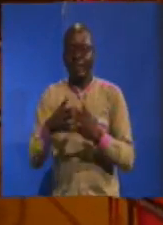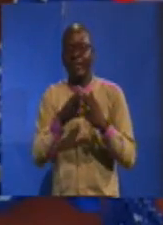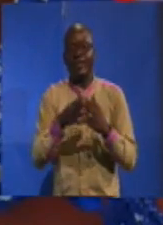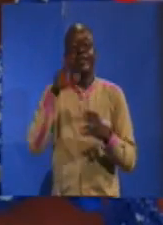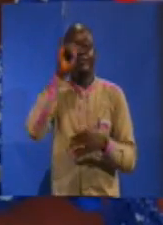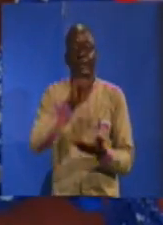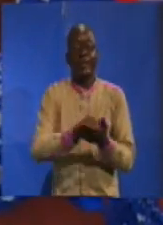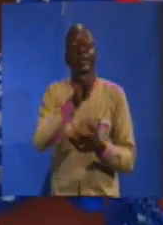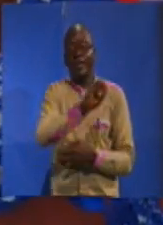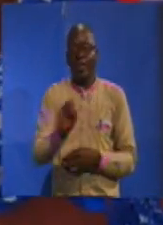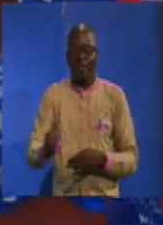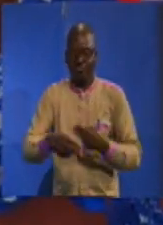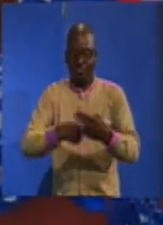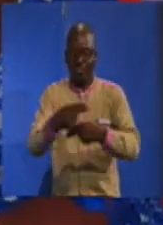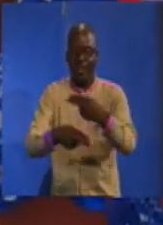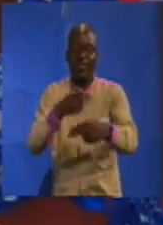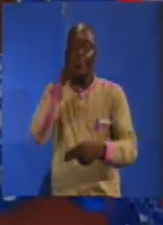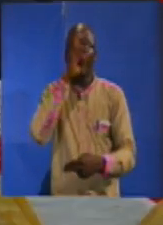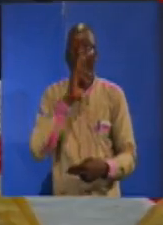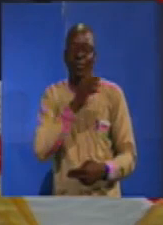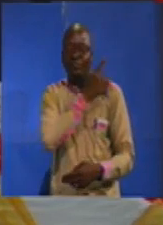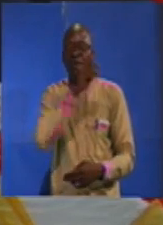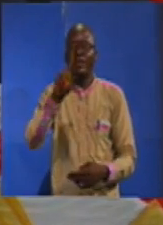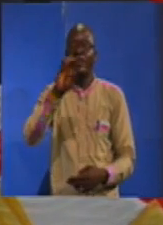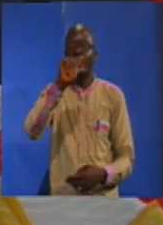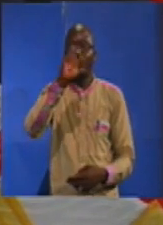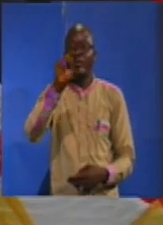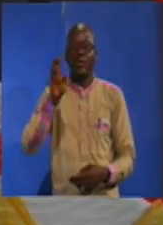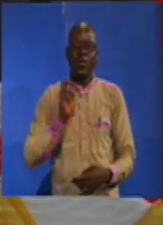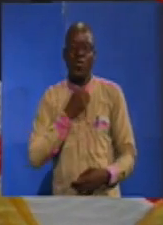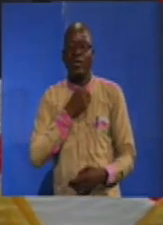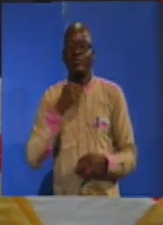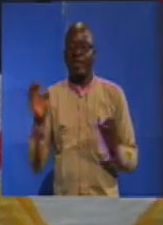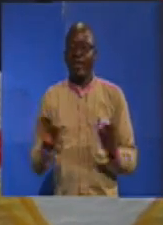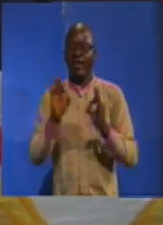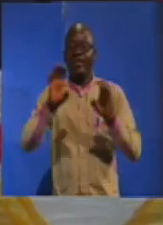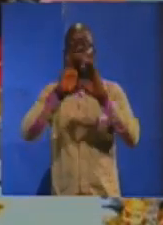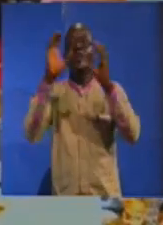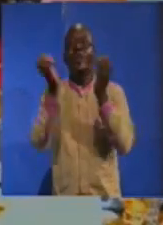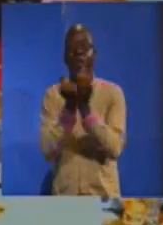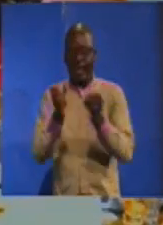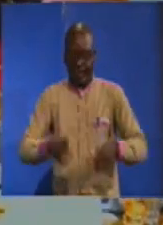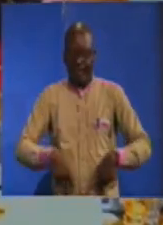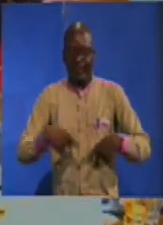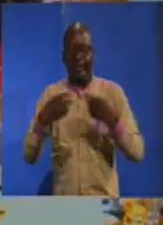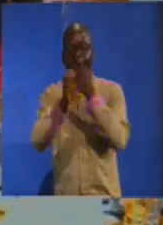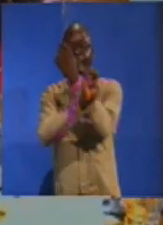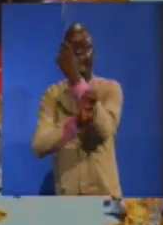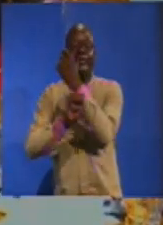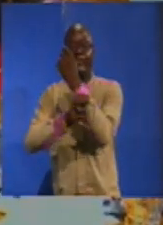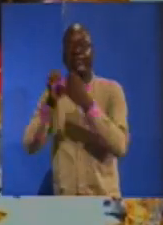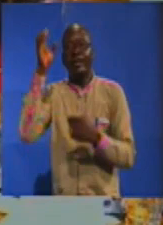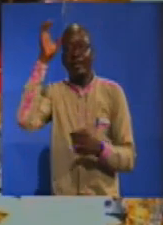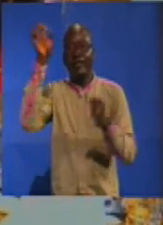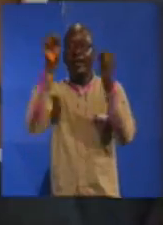qui déballe le tapis rouge à la diaspora. Nous sommes à la fête des communautés burkinabè vivant à l'étranger. Cadre